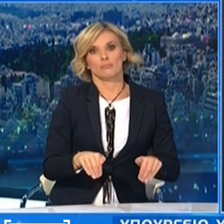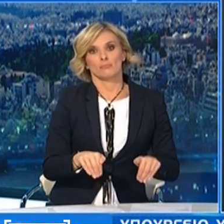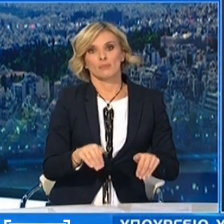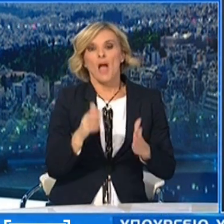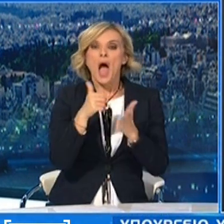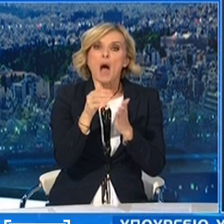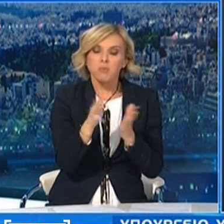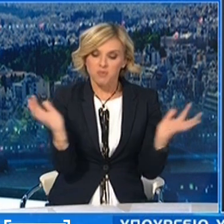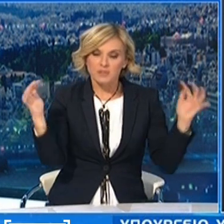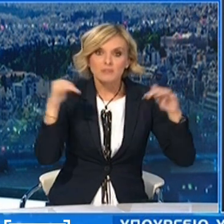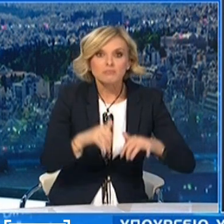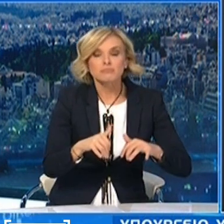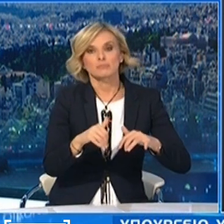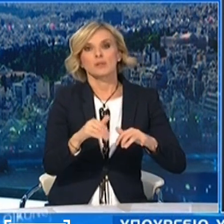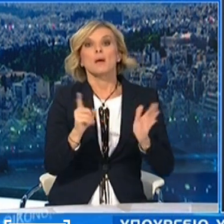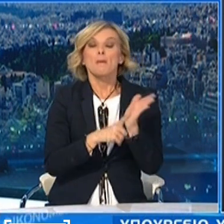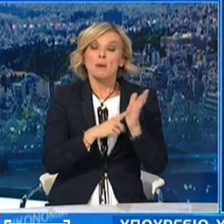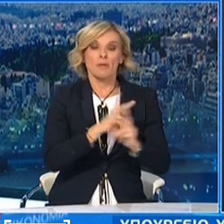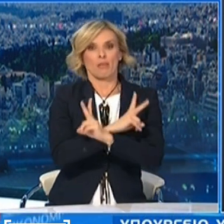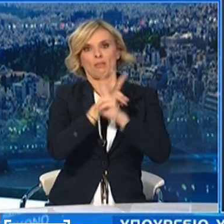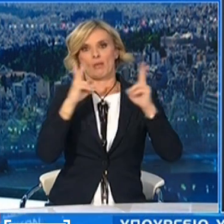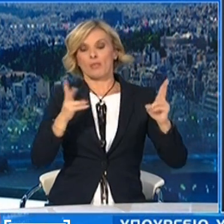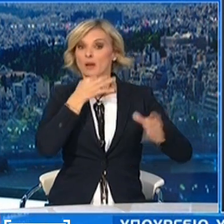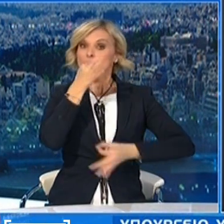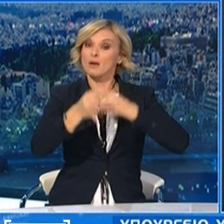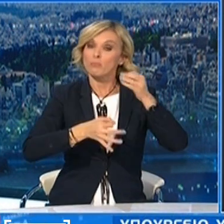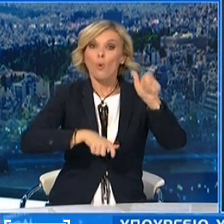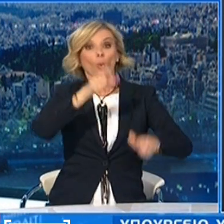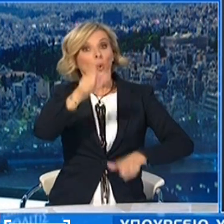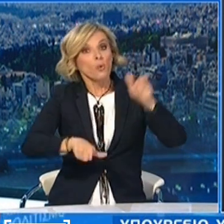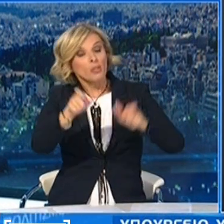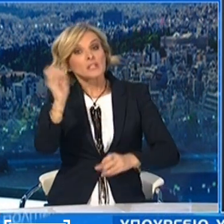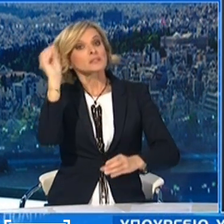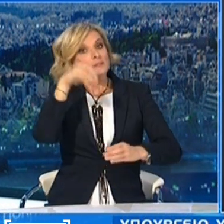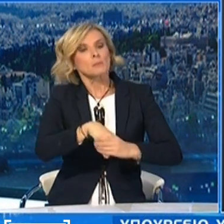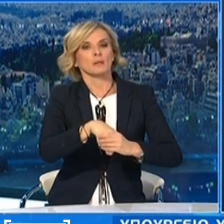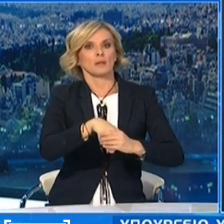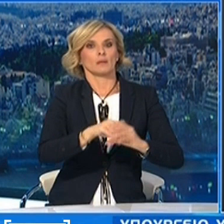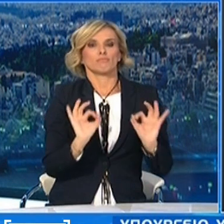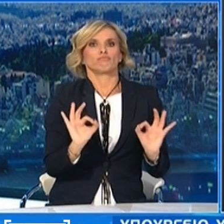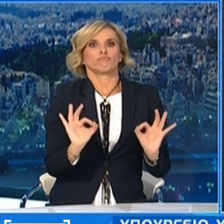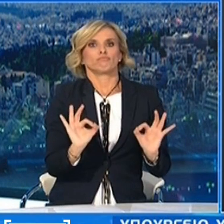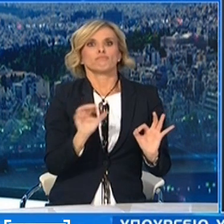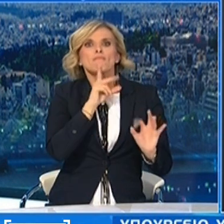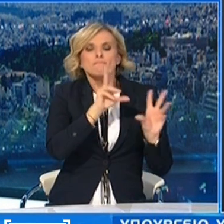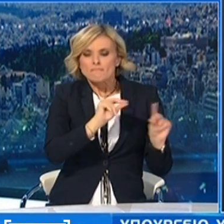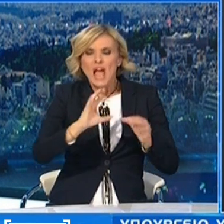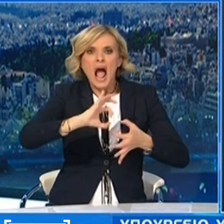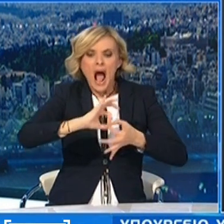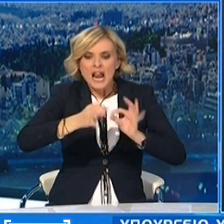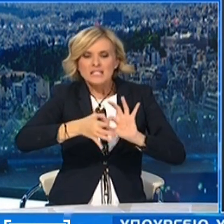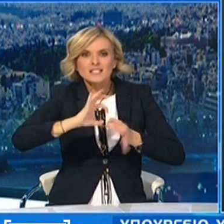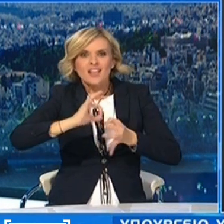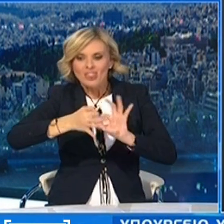στους συνωστισμούς, θα πρέπει να είναι ξεκάθαρο ότι ο καθένας από εμάς συμμετέχει ως γρανάζι σε έναν απόλυτο